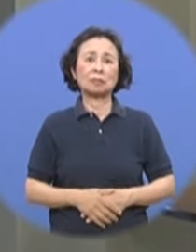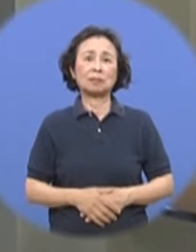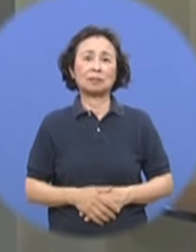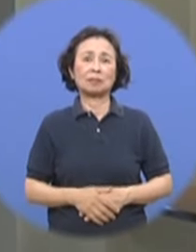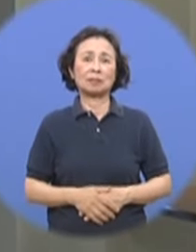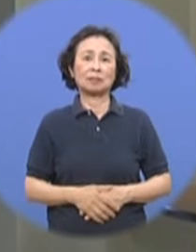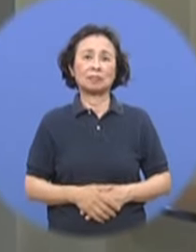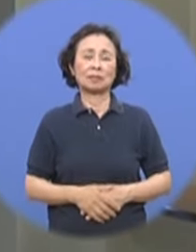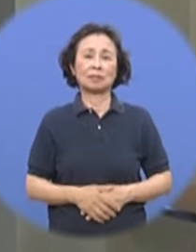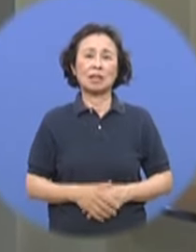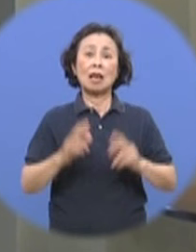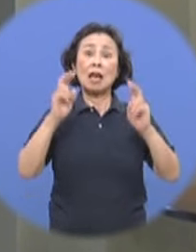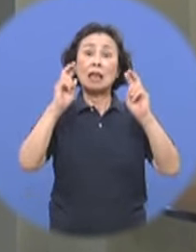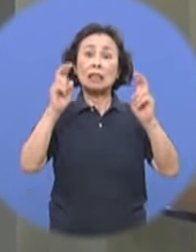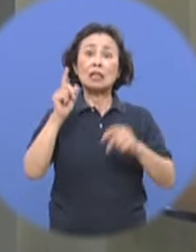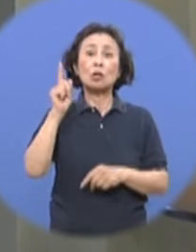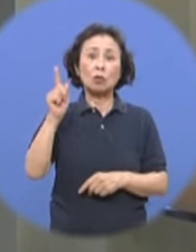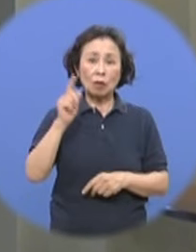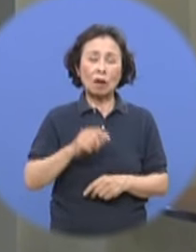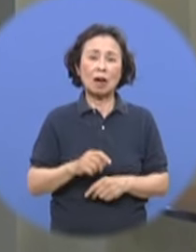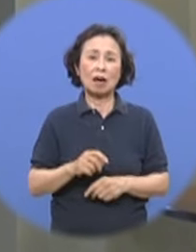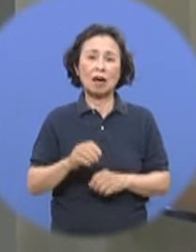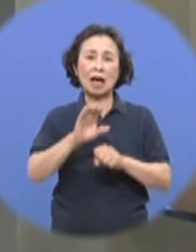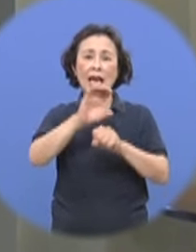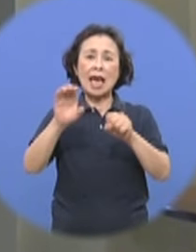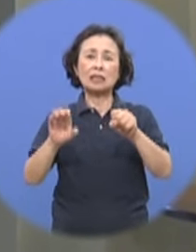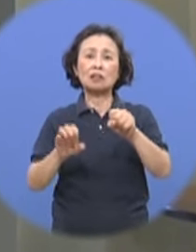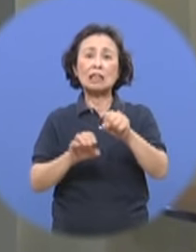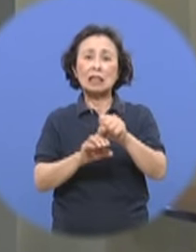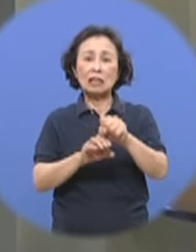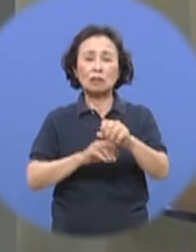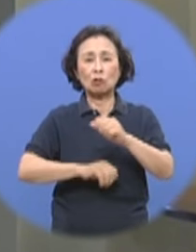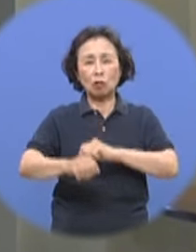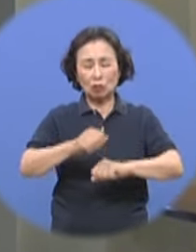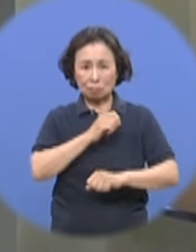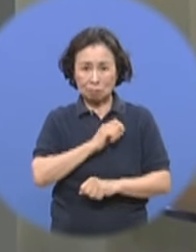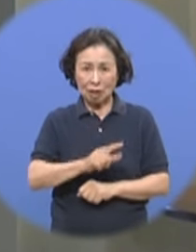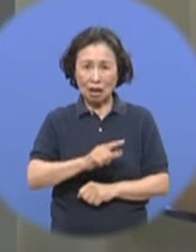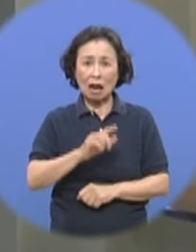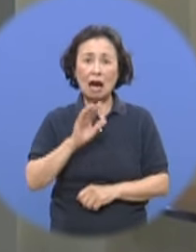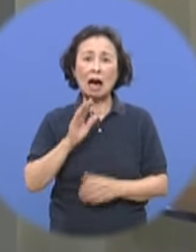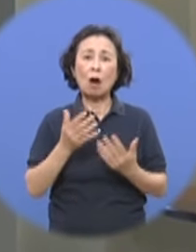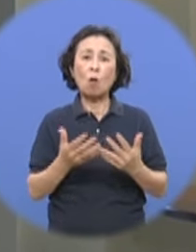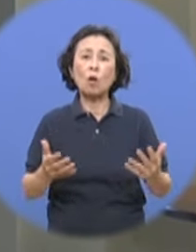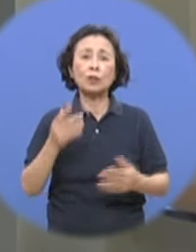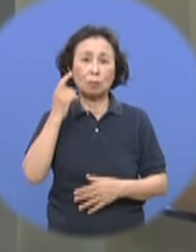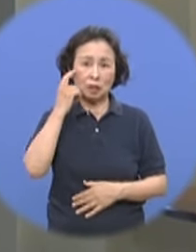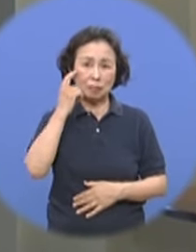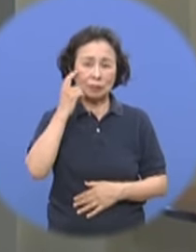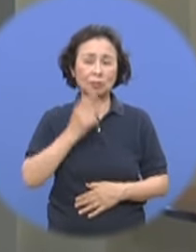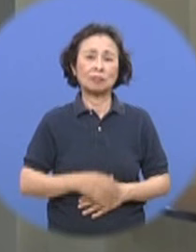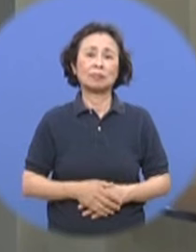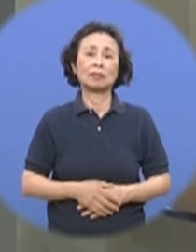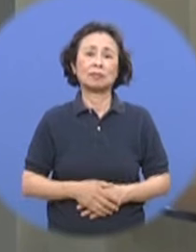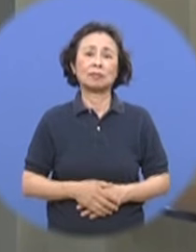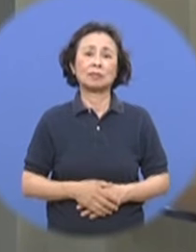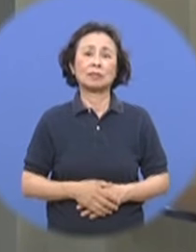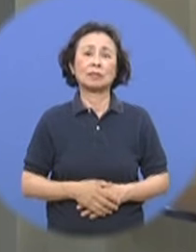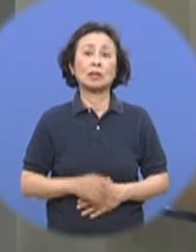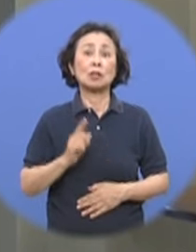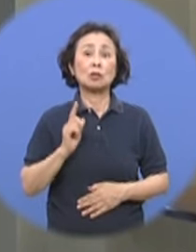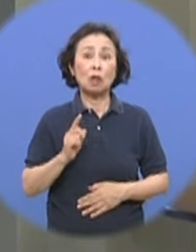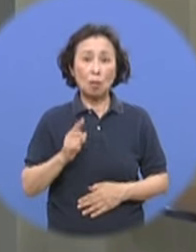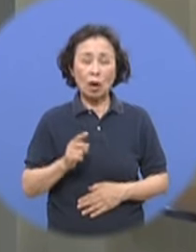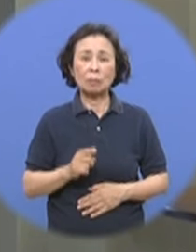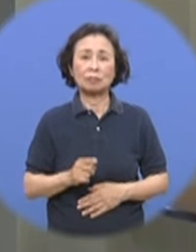ではSDGs とかですね、非常にこう熱心にお取り組みいただいている企業もたくさんあろうかと思いますけど、 SDGs ってい